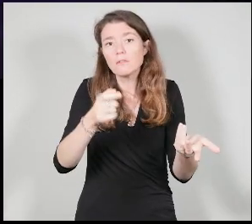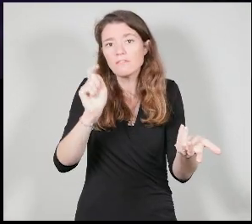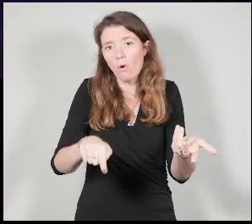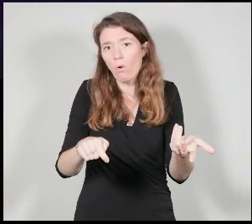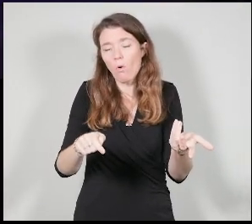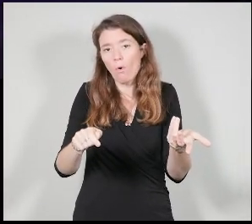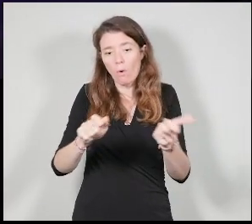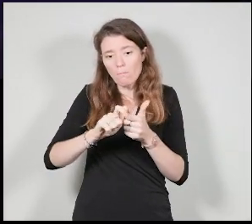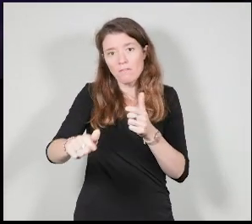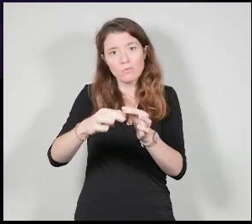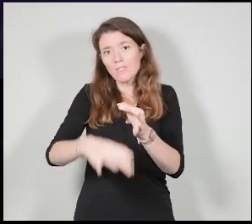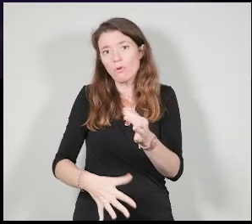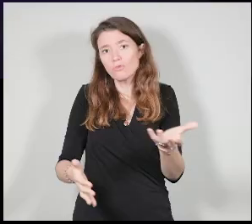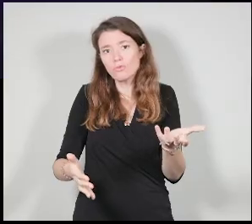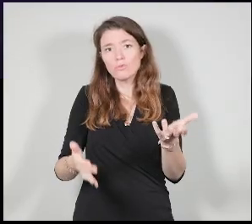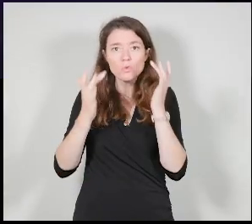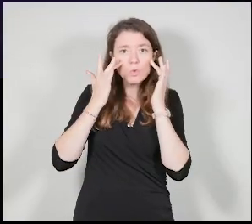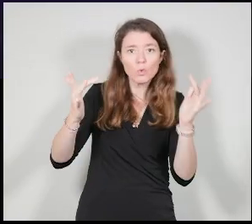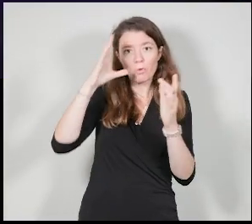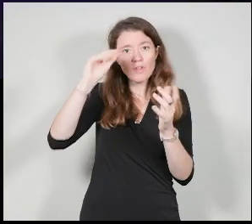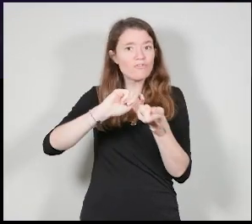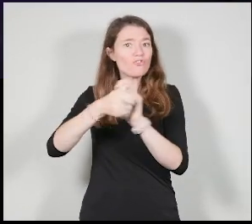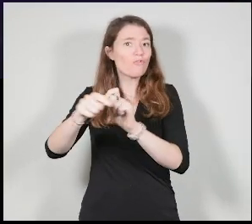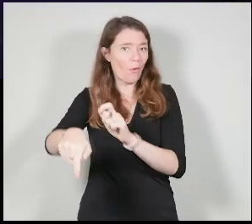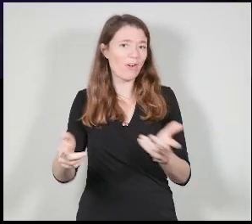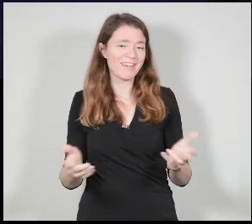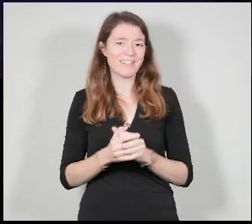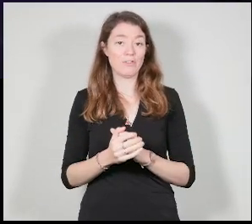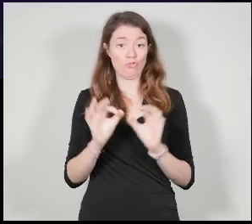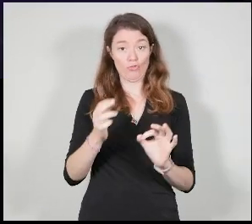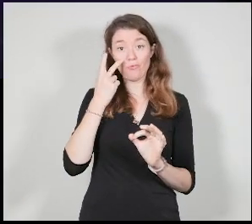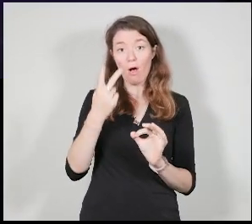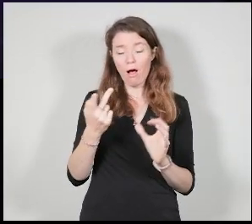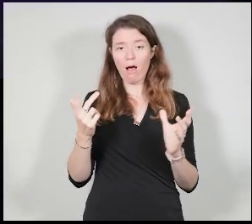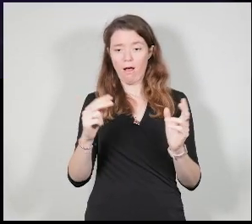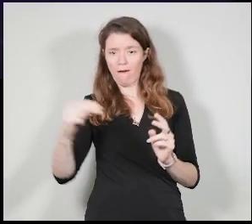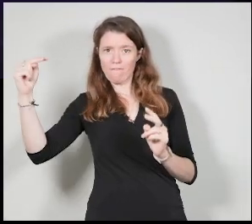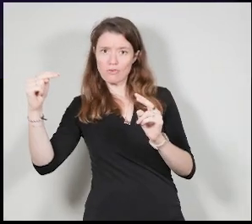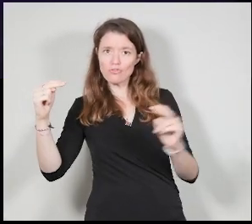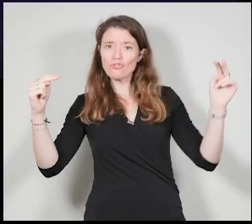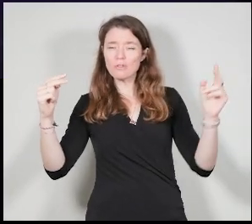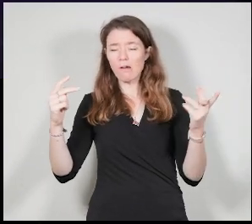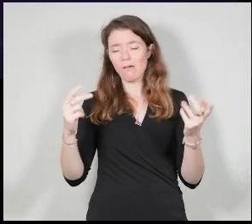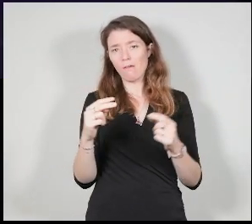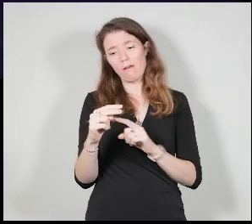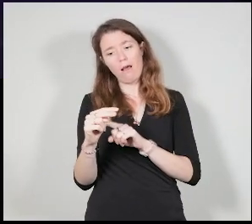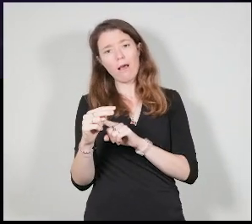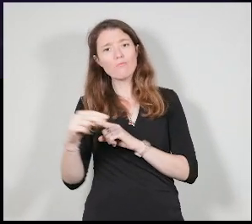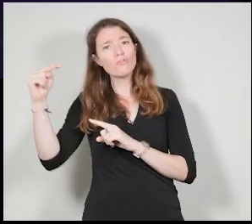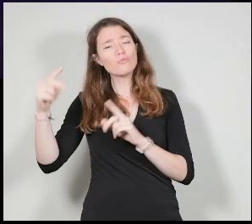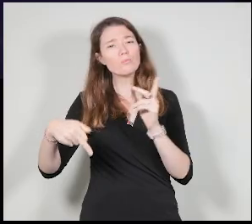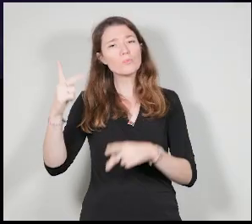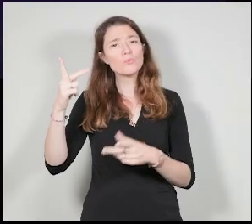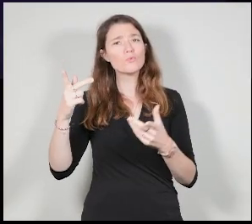ça ait des répercussions sur les cultures professionnelles. Mais vous voyez qu'entre des approches très marquées par